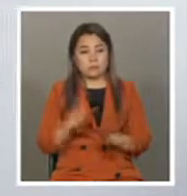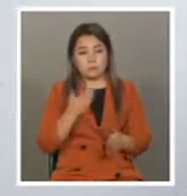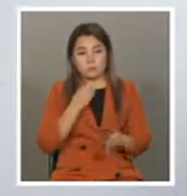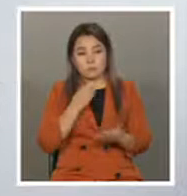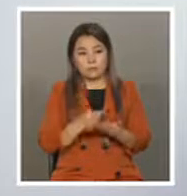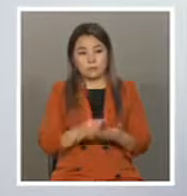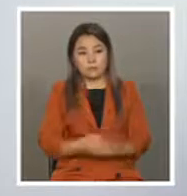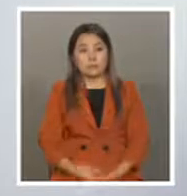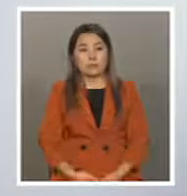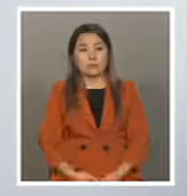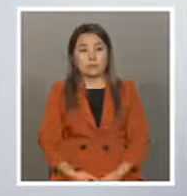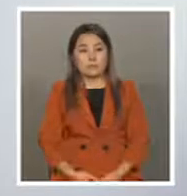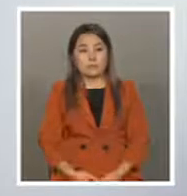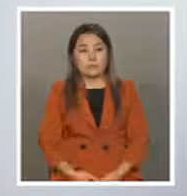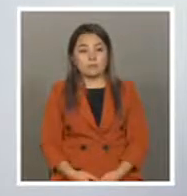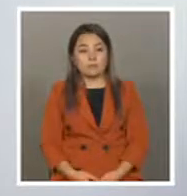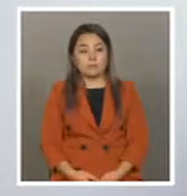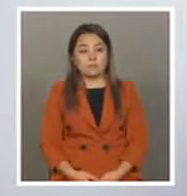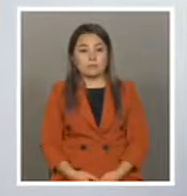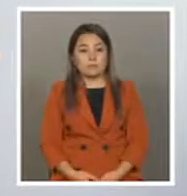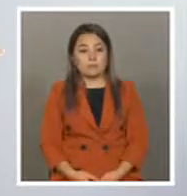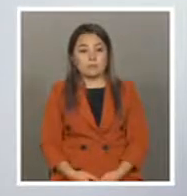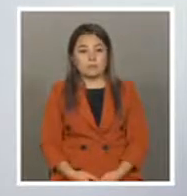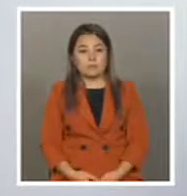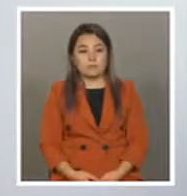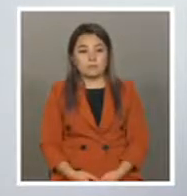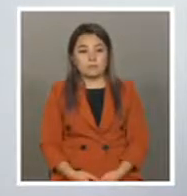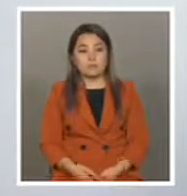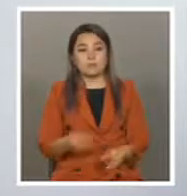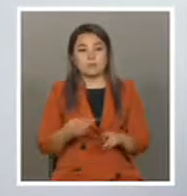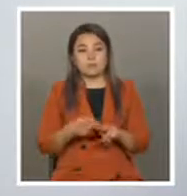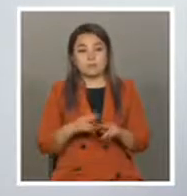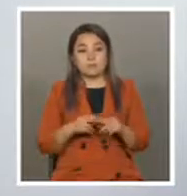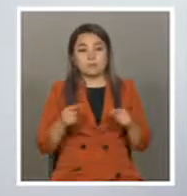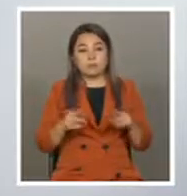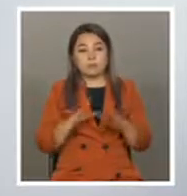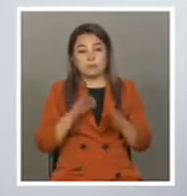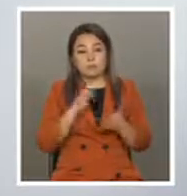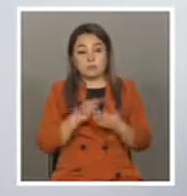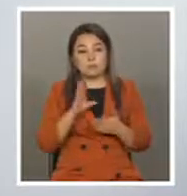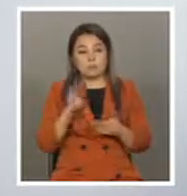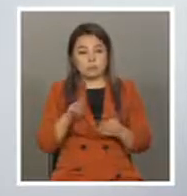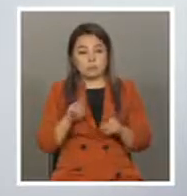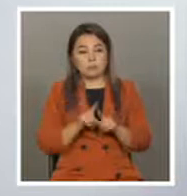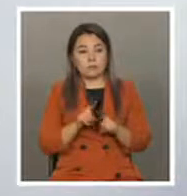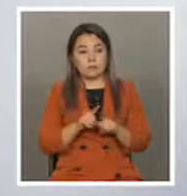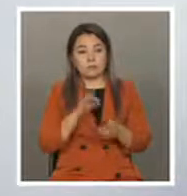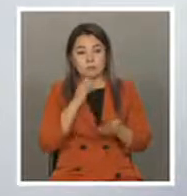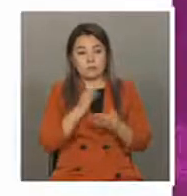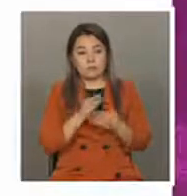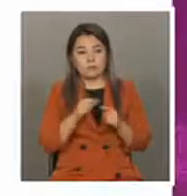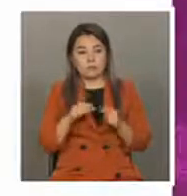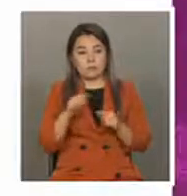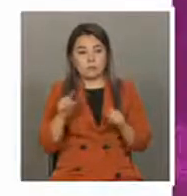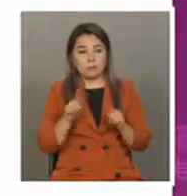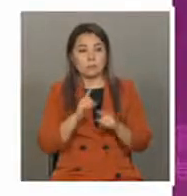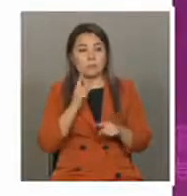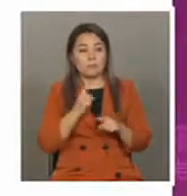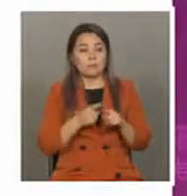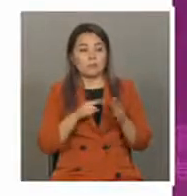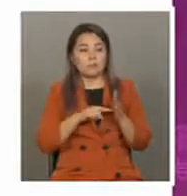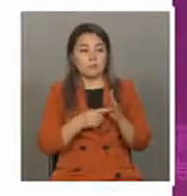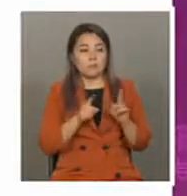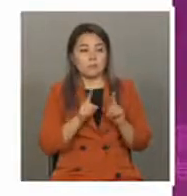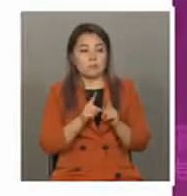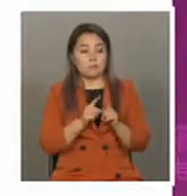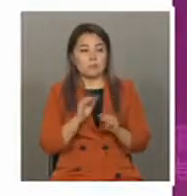бұл квадрат теңдеудің түбірлері болмайды. Олай болса, v теоремасымен түбірлердің қосындысын, көбейтіндісін құрастырып,